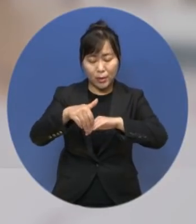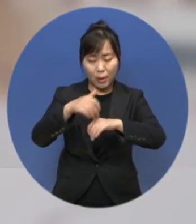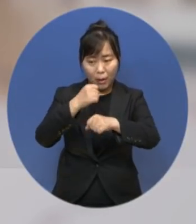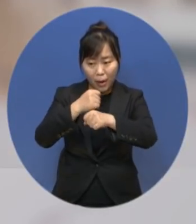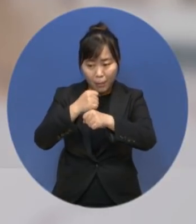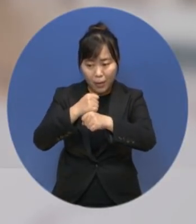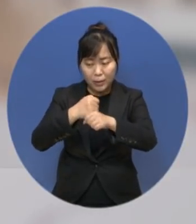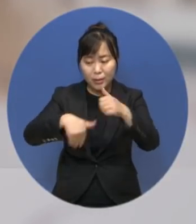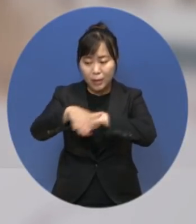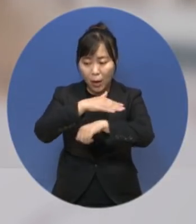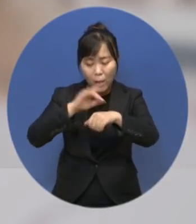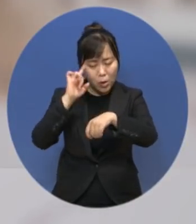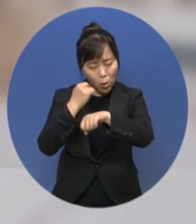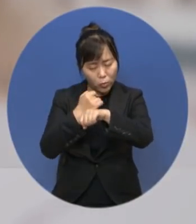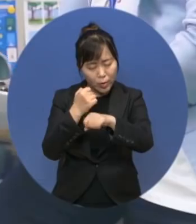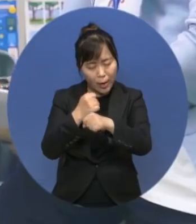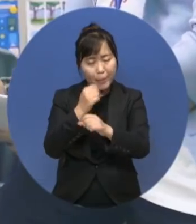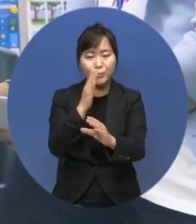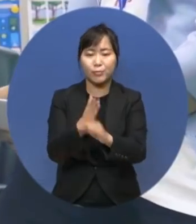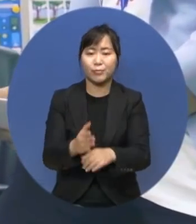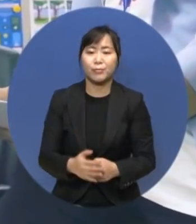실태조사 연구를 수행하고 있습니다.